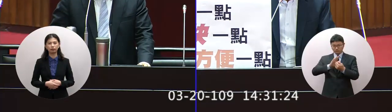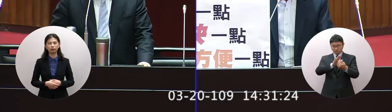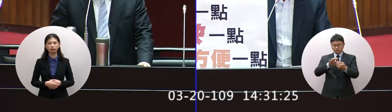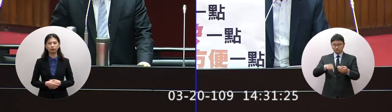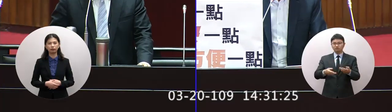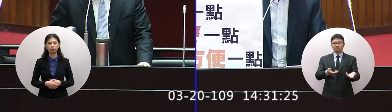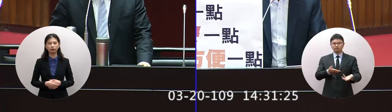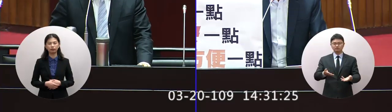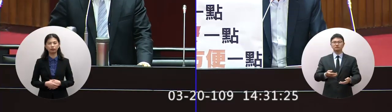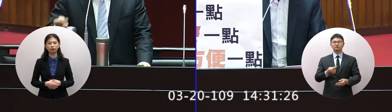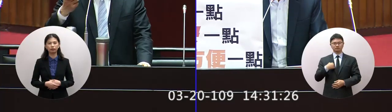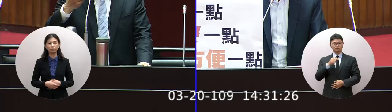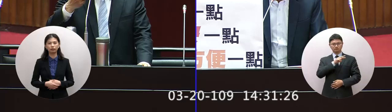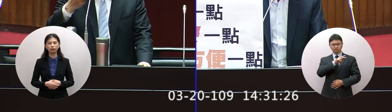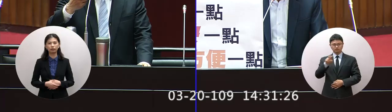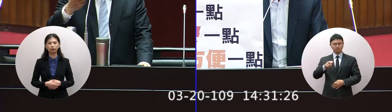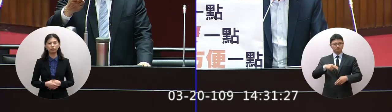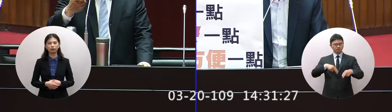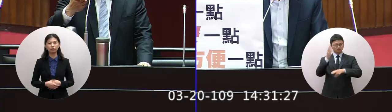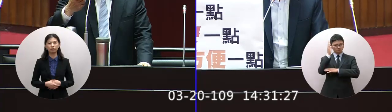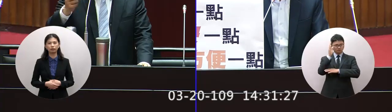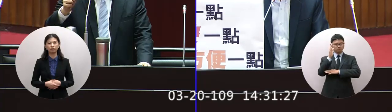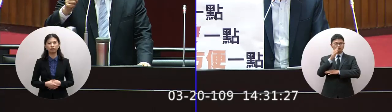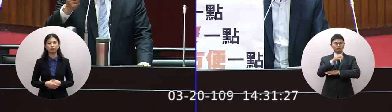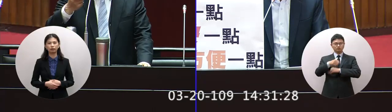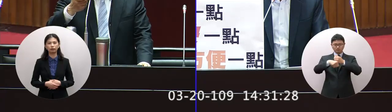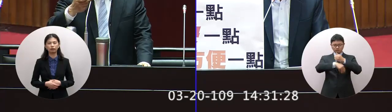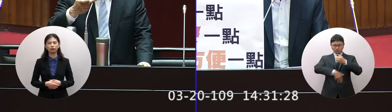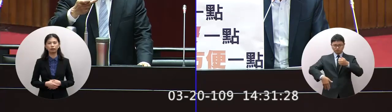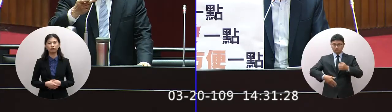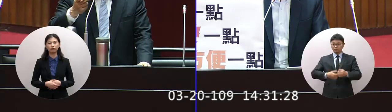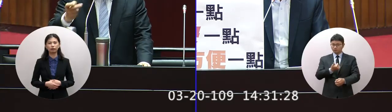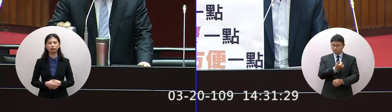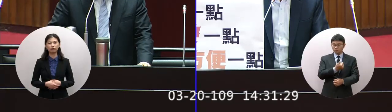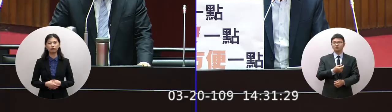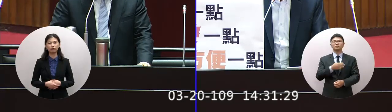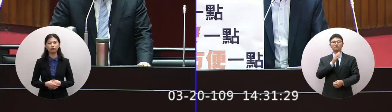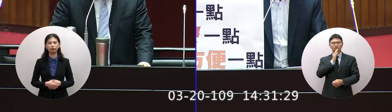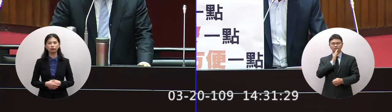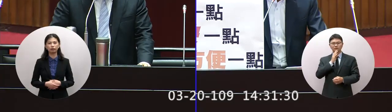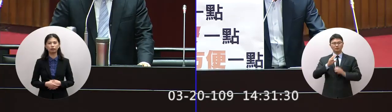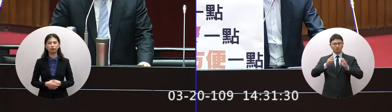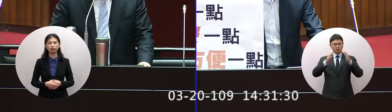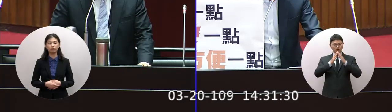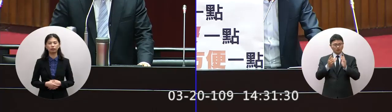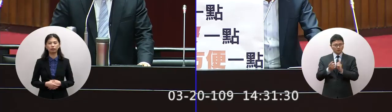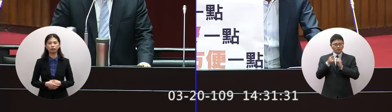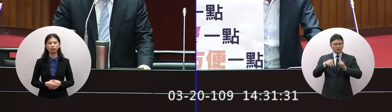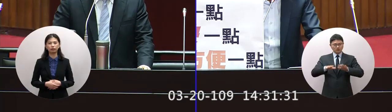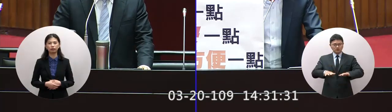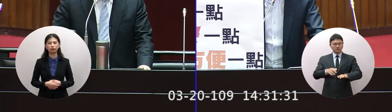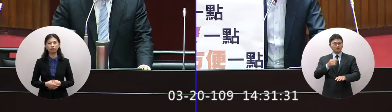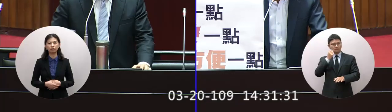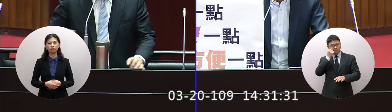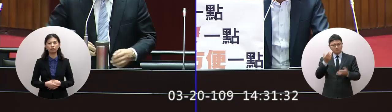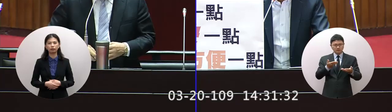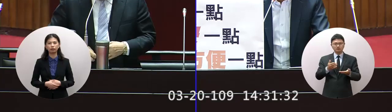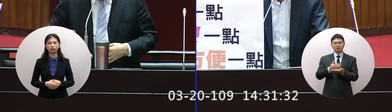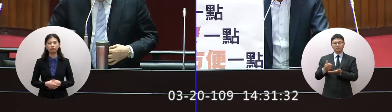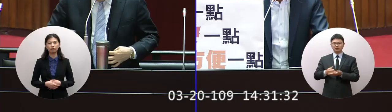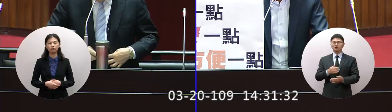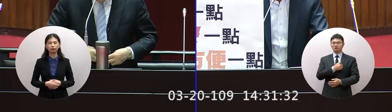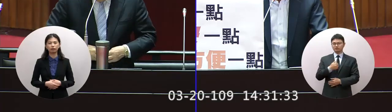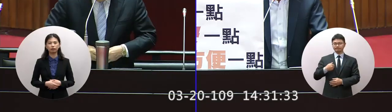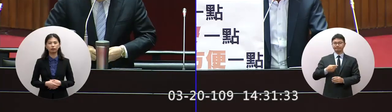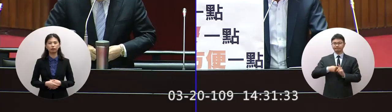可以看得出来一个行政团队好或不好，就是在国家面对这个重要的时刻一个领导力。那目前为止，我观看全国